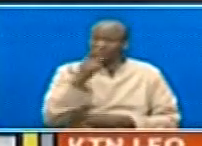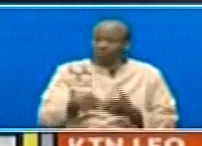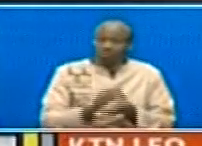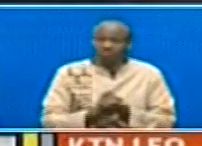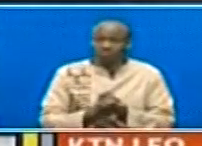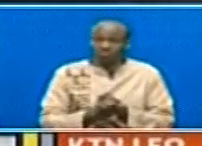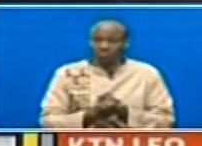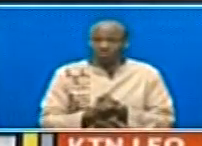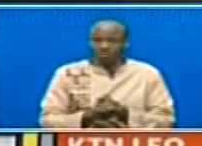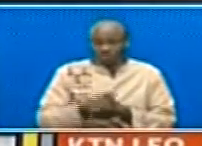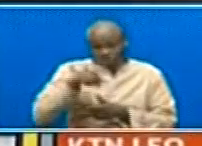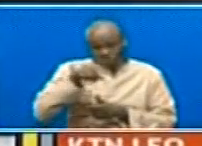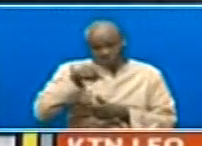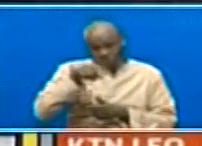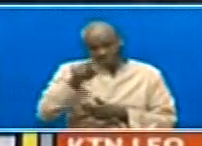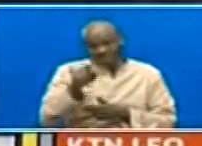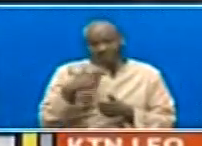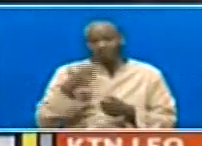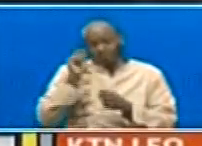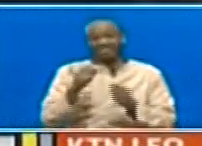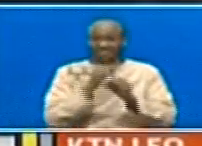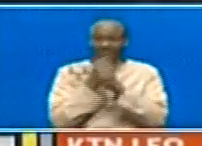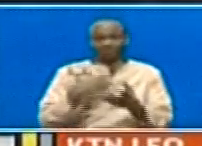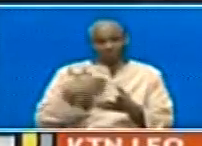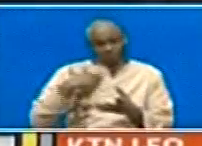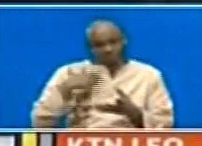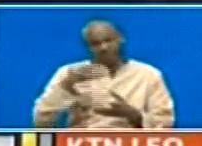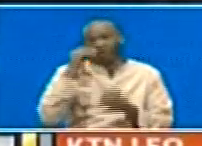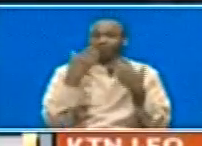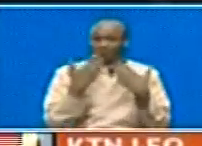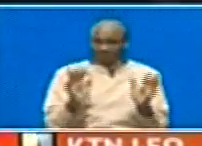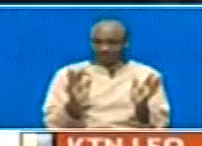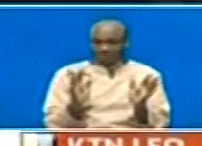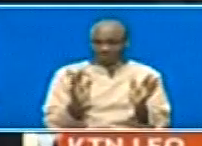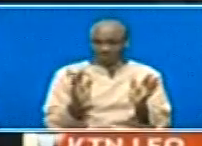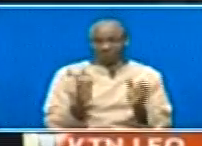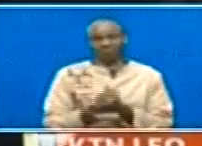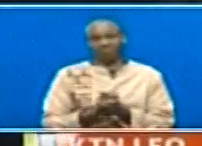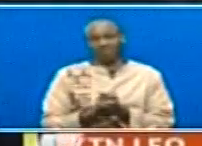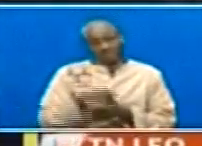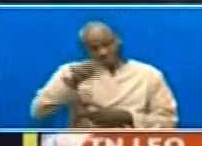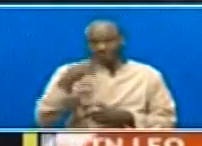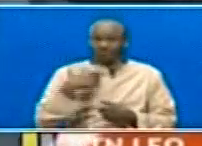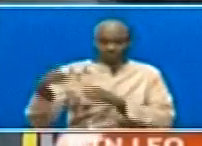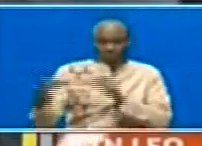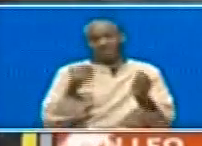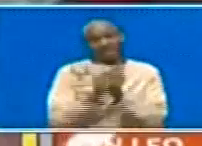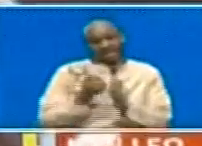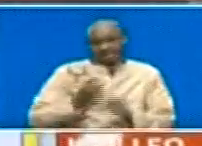tena na msichali you are safe because we have found you, msioko pata kitu. Na sasa wakapeleka